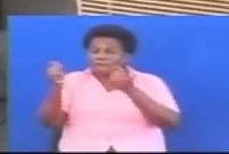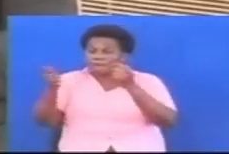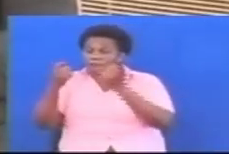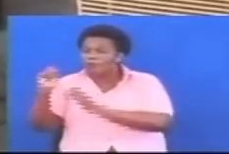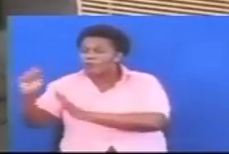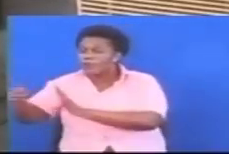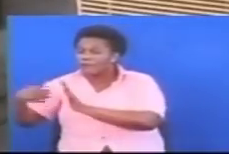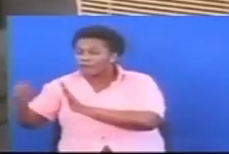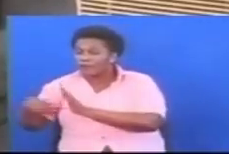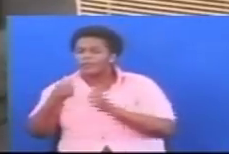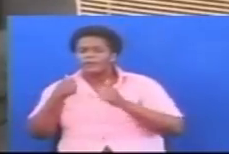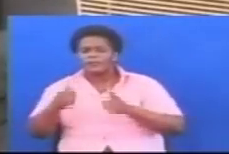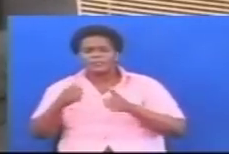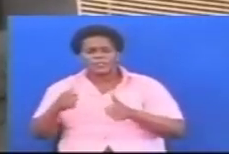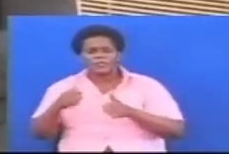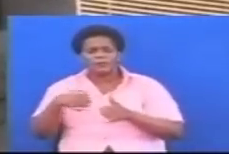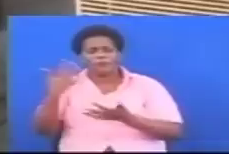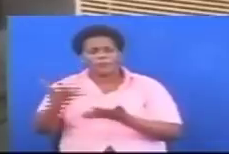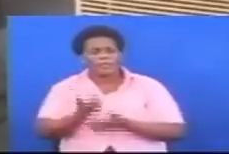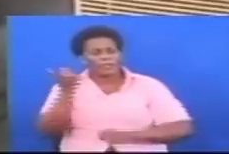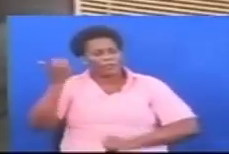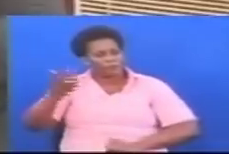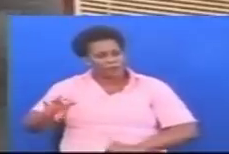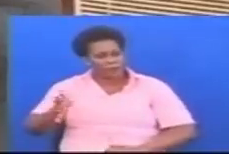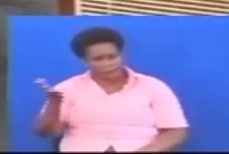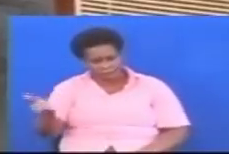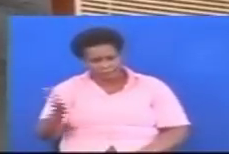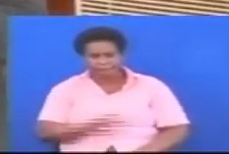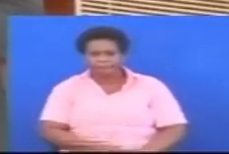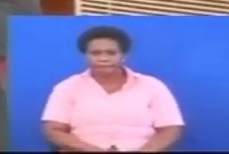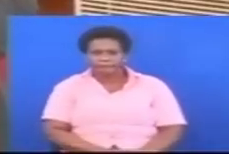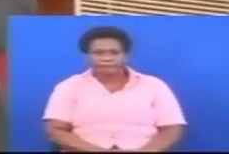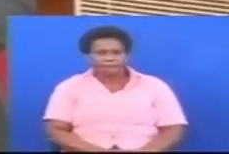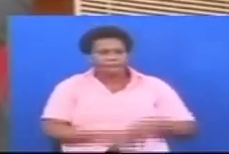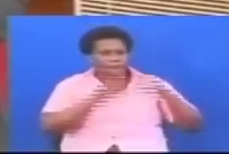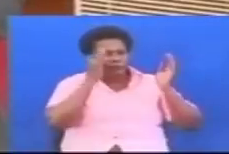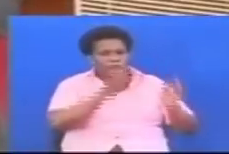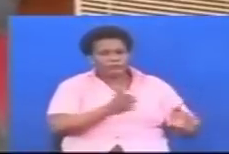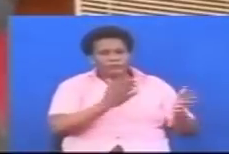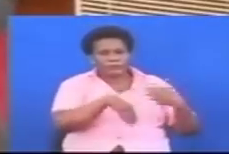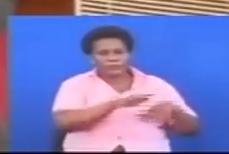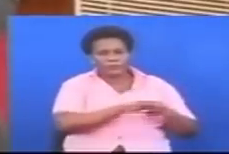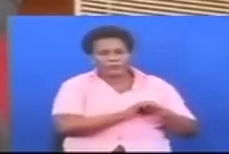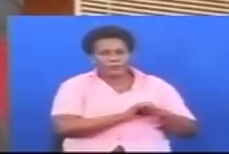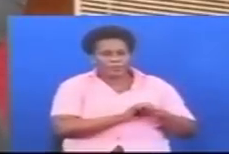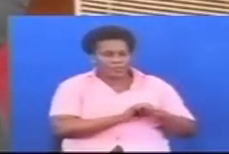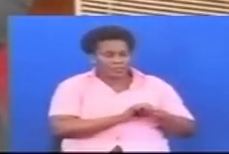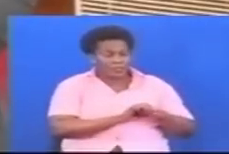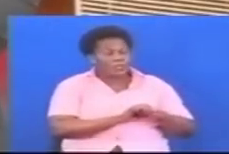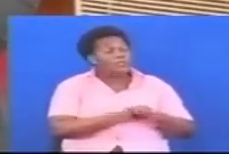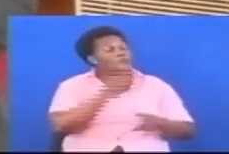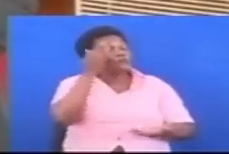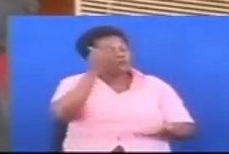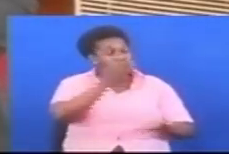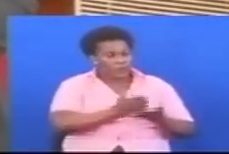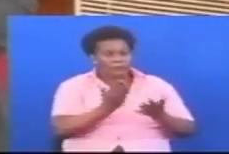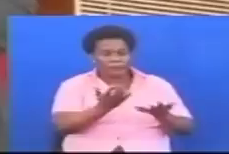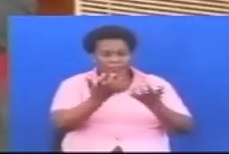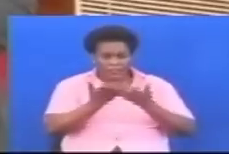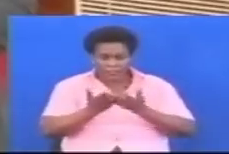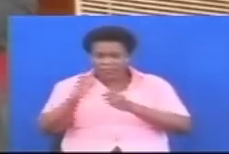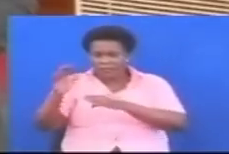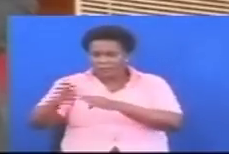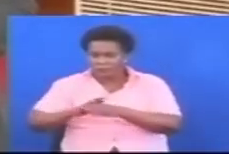upatikanaji wa uhakika wa rasilimali ya maji. Mheshimiwa Mwenyekiti, ni ukweli pia kuwa mahitaji na matumizi ya maji